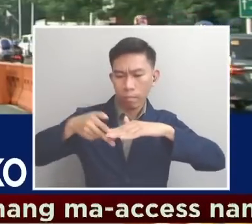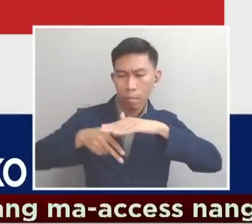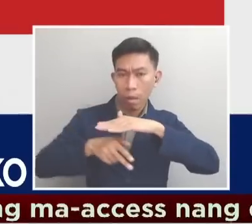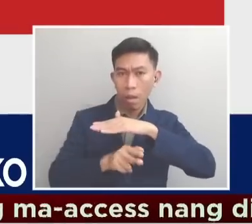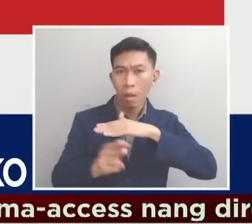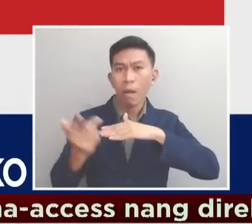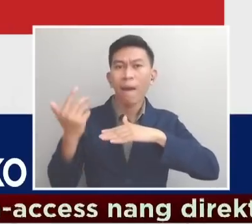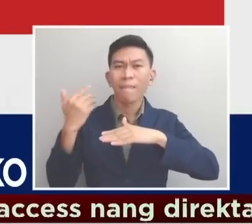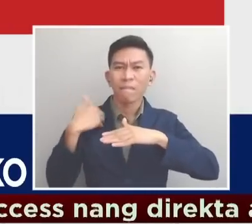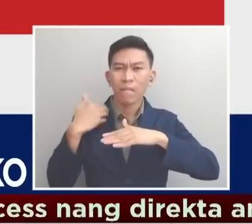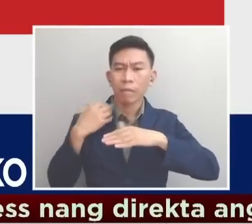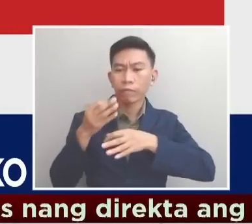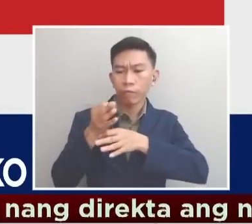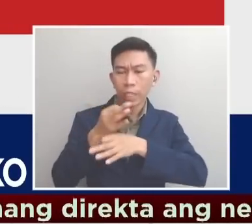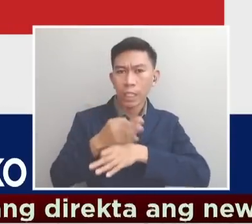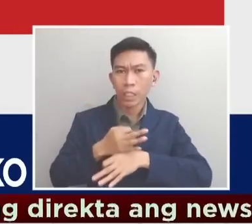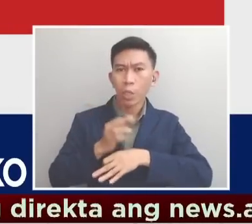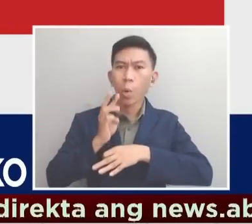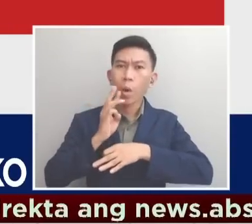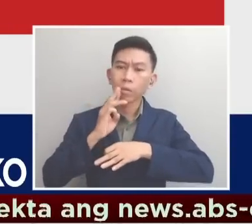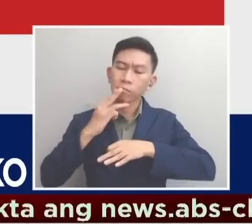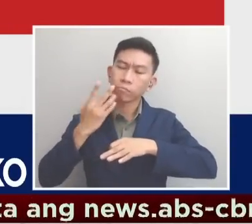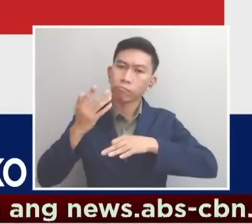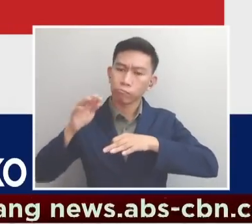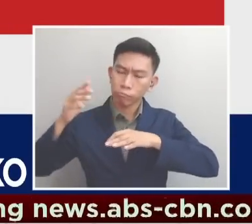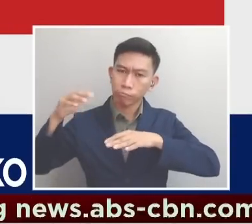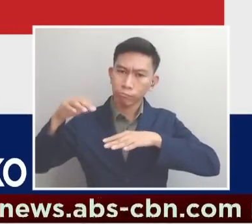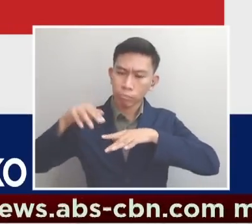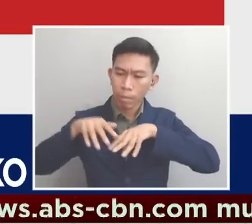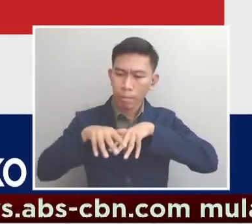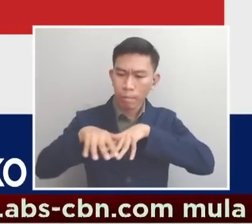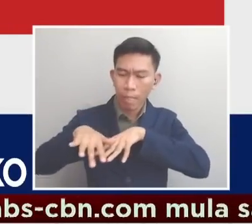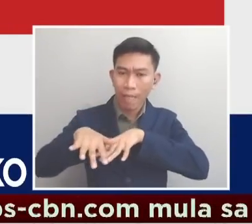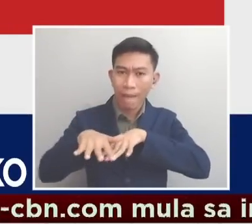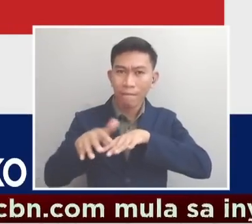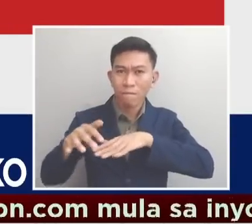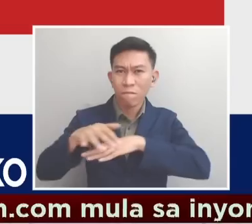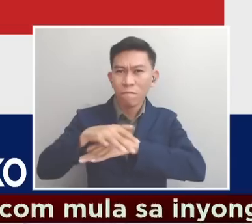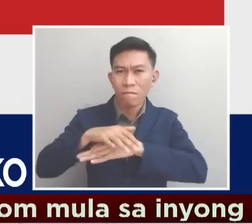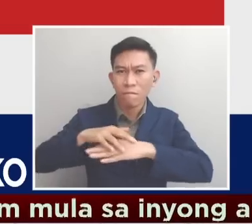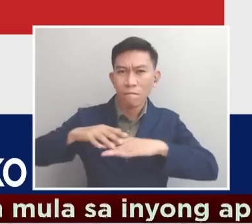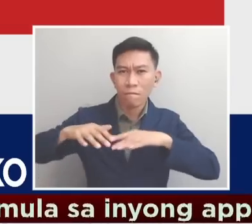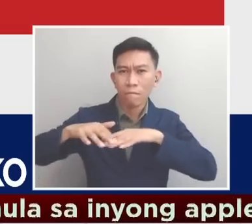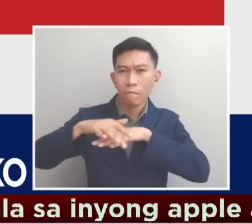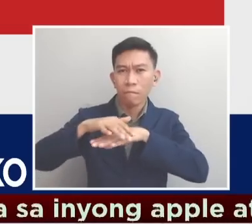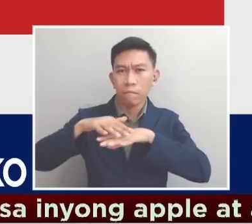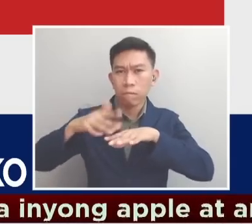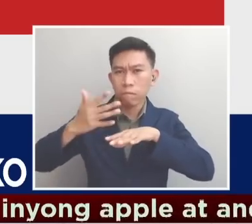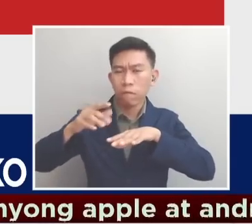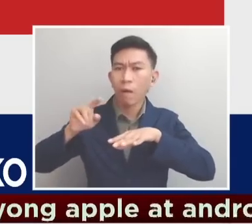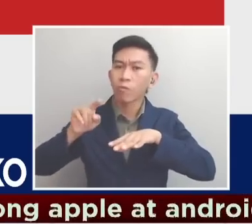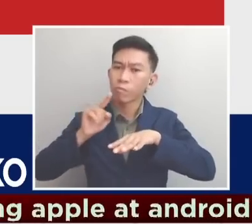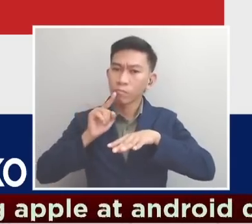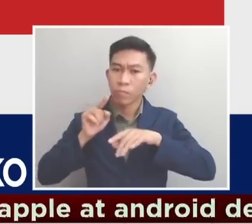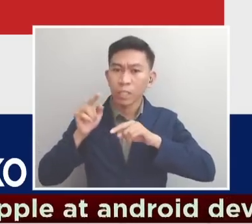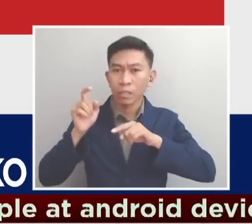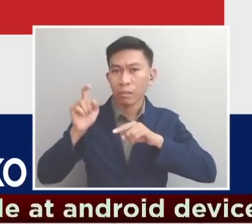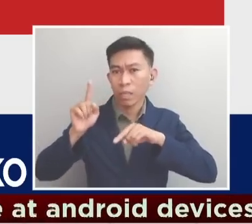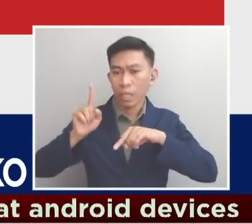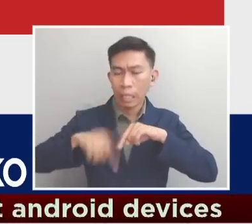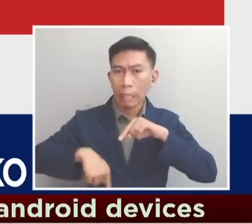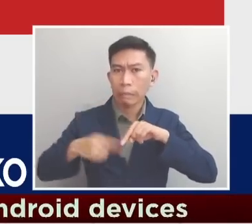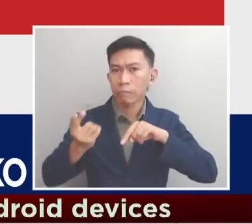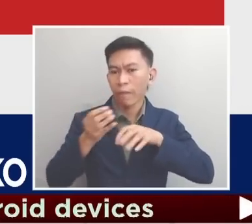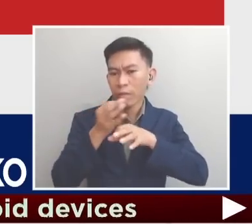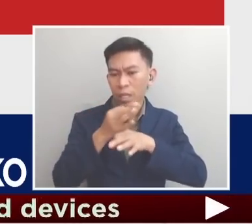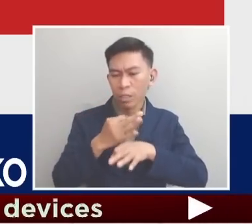kalsada. Mayroon kasing basin sa gitna, inipunan ng tubig para ipapump sa taas. Hindi namin magawa yung basin kasi buo